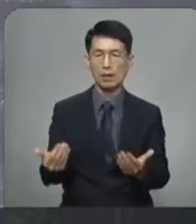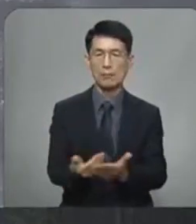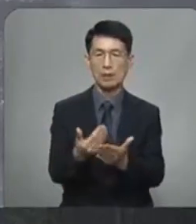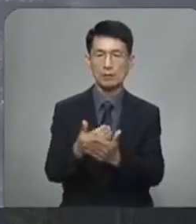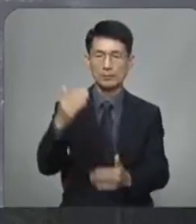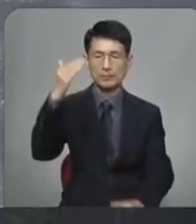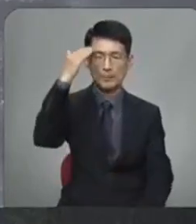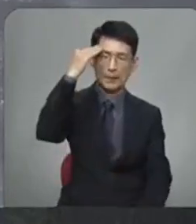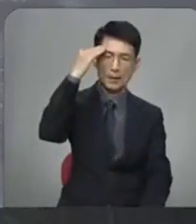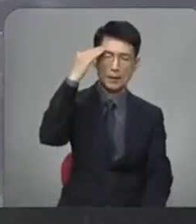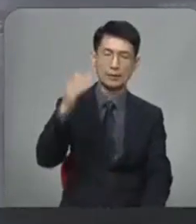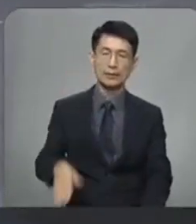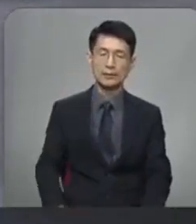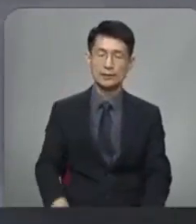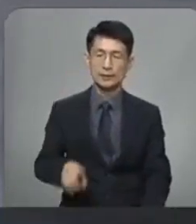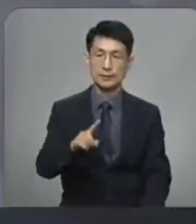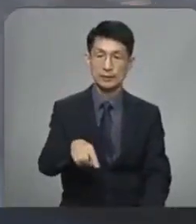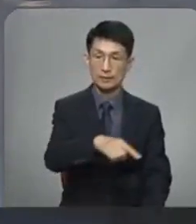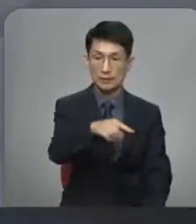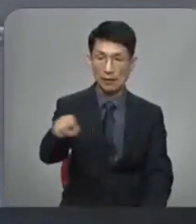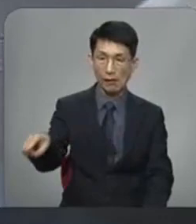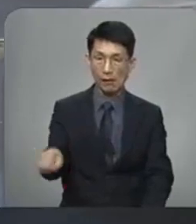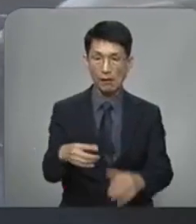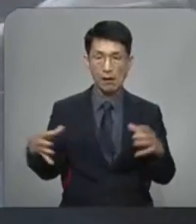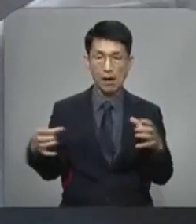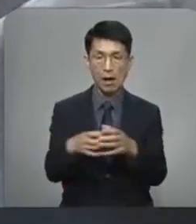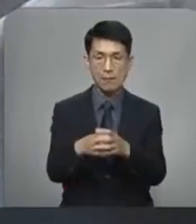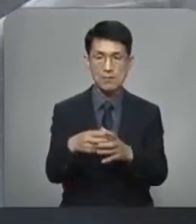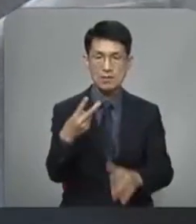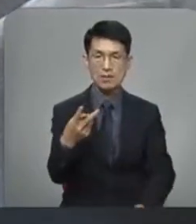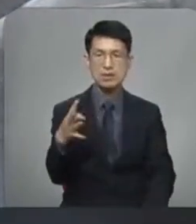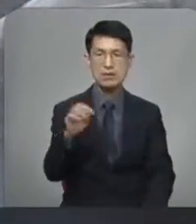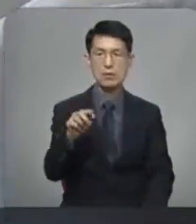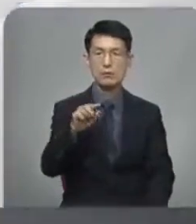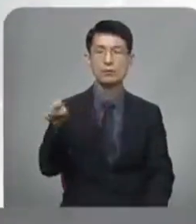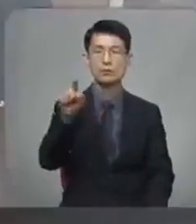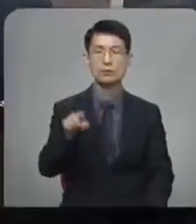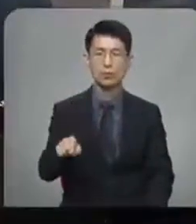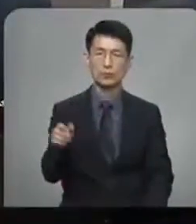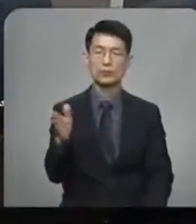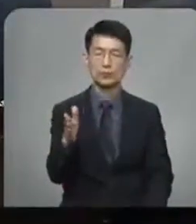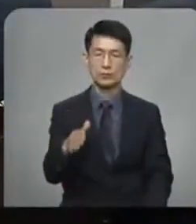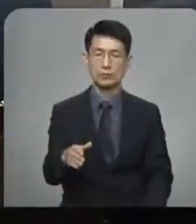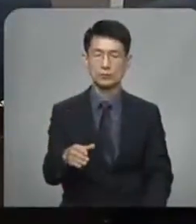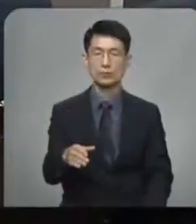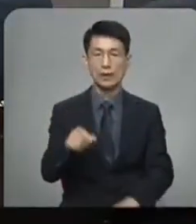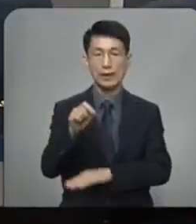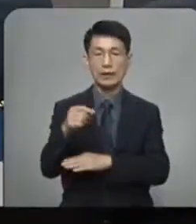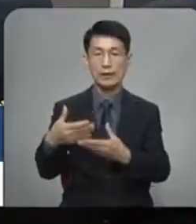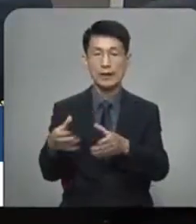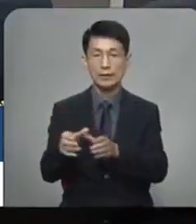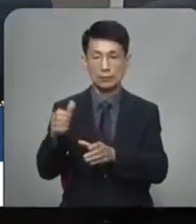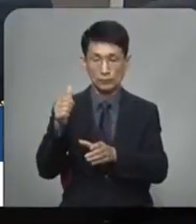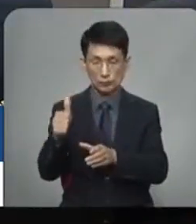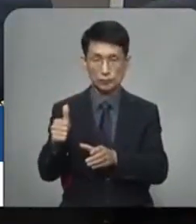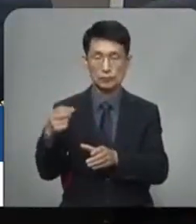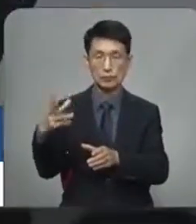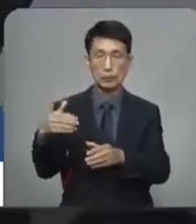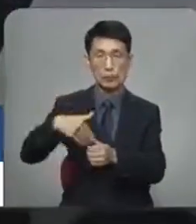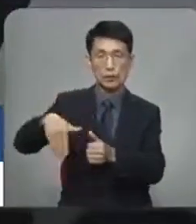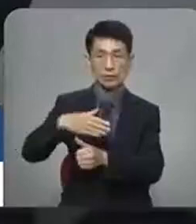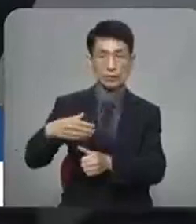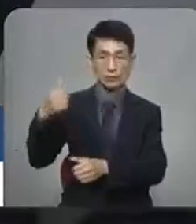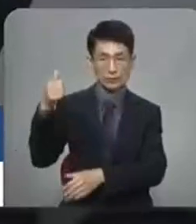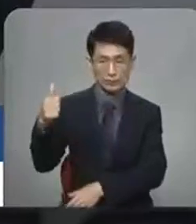왔습니다. 이렇게 방치된 경석이 우리나라에 2억 톤이나 됩니다. 행정안전부 장관, 환경부 장관,